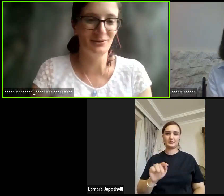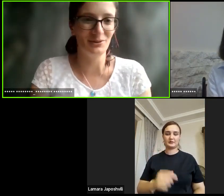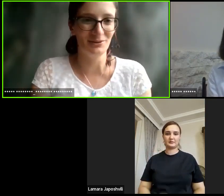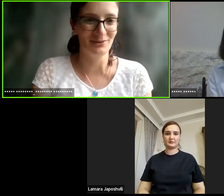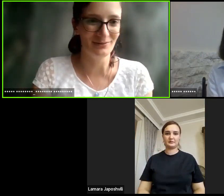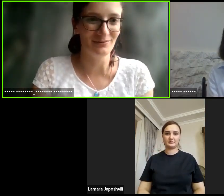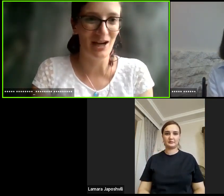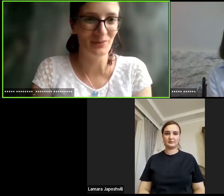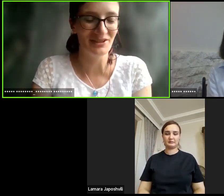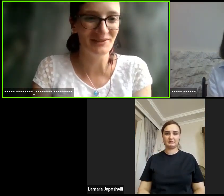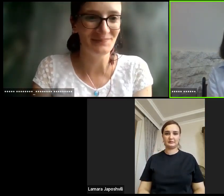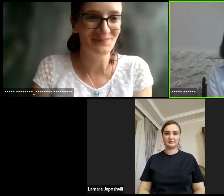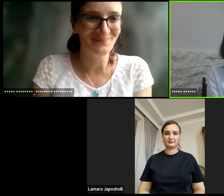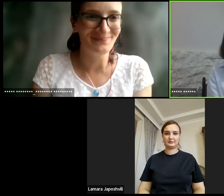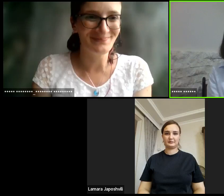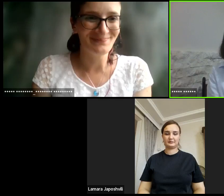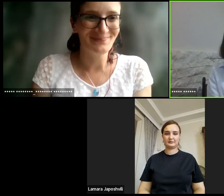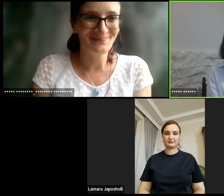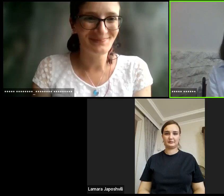კარბონს.